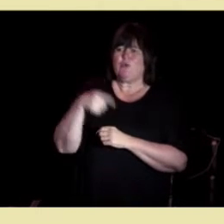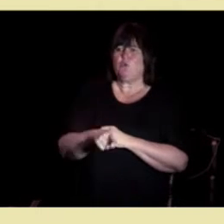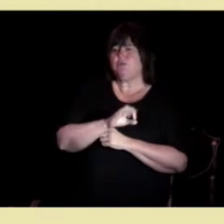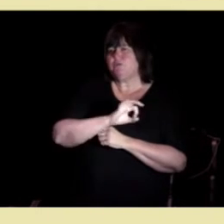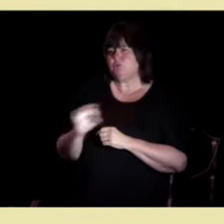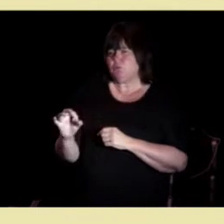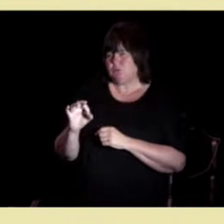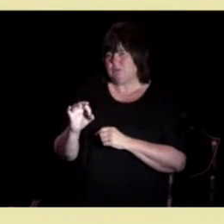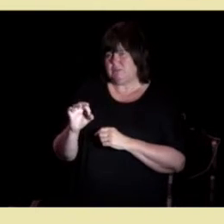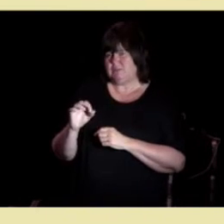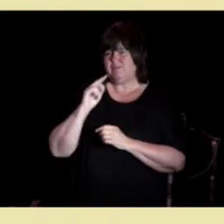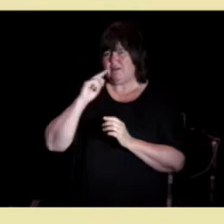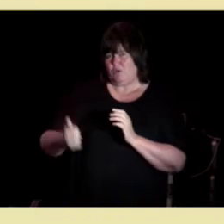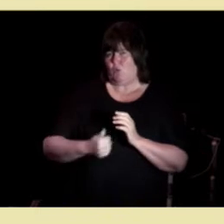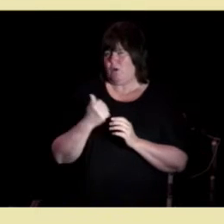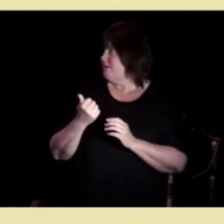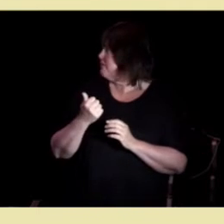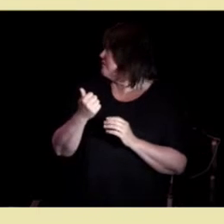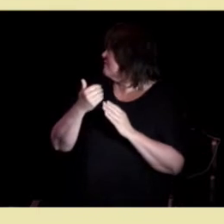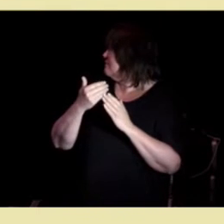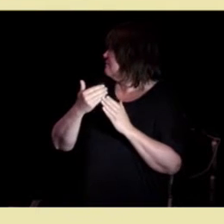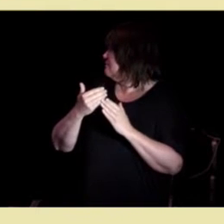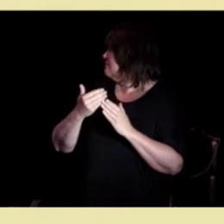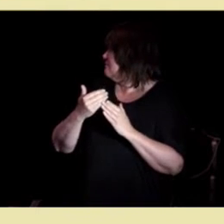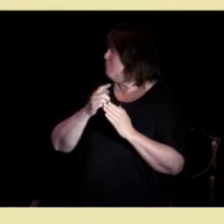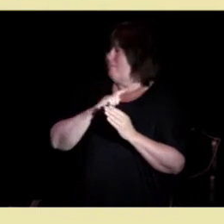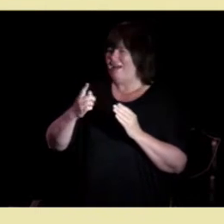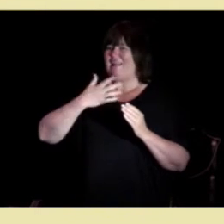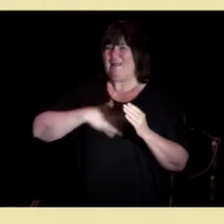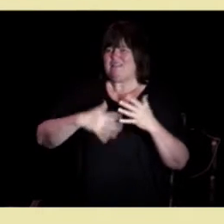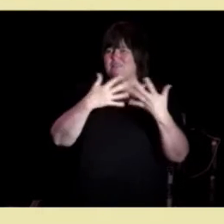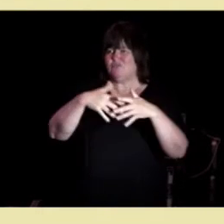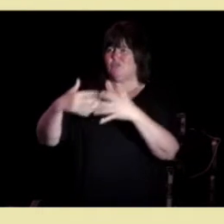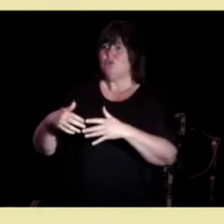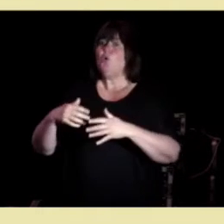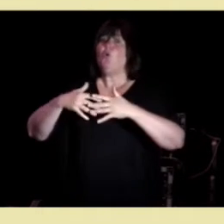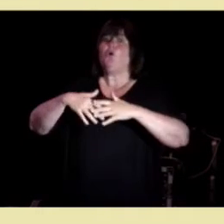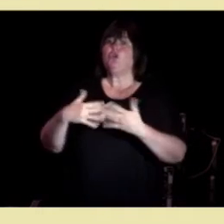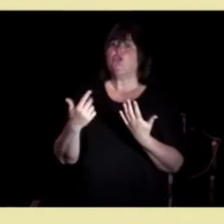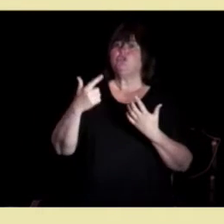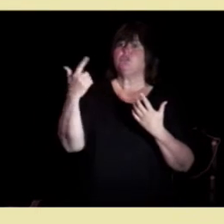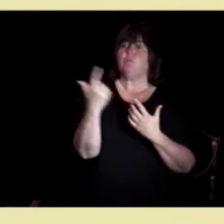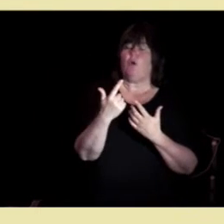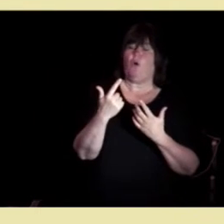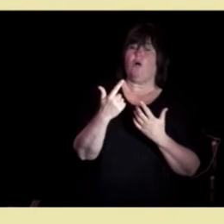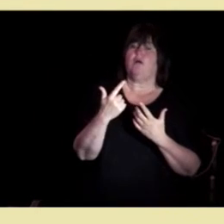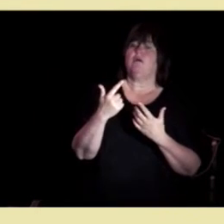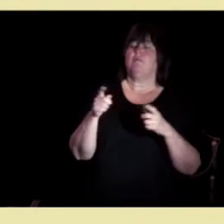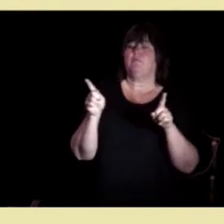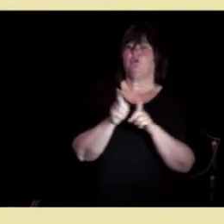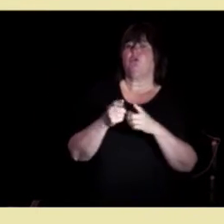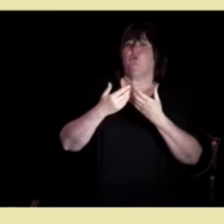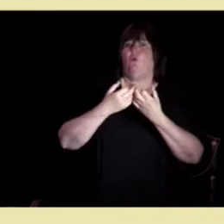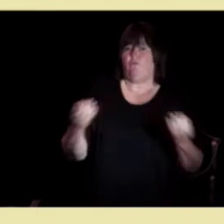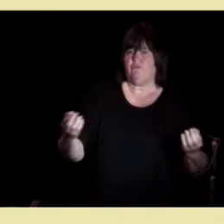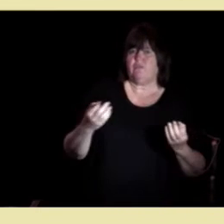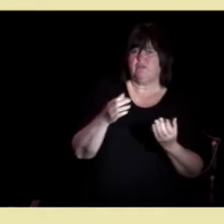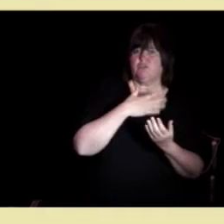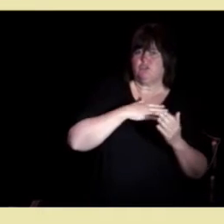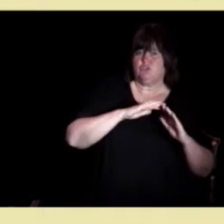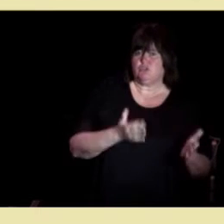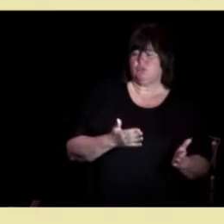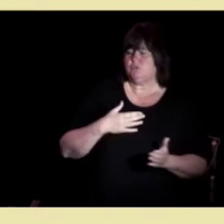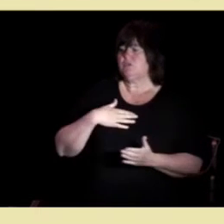helseforetaksområde. Og lyseblå indikerer at operasjonen utført i et offentlig sykehus, mørkeblå at den gjort av privat behandler